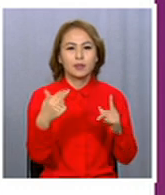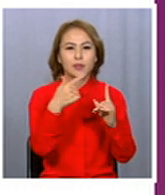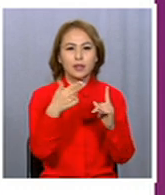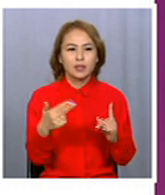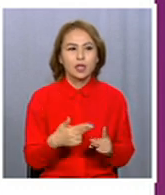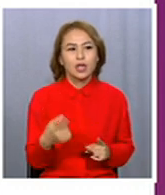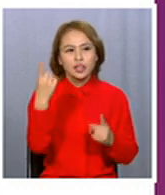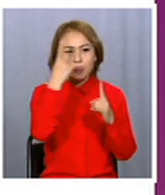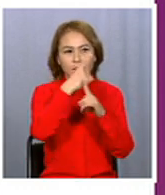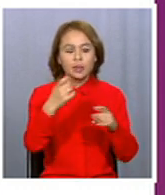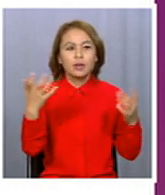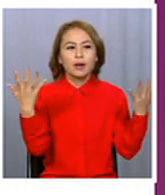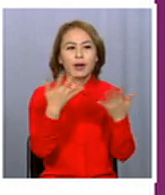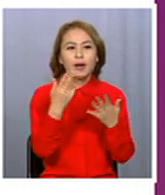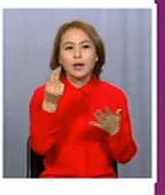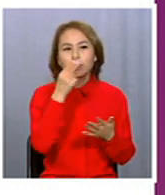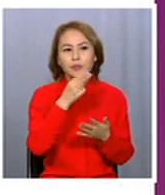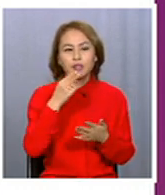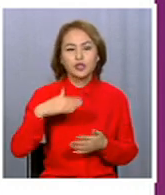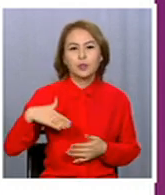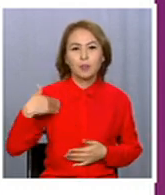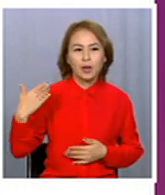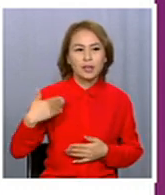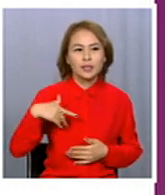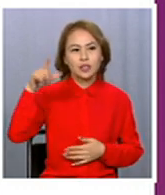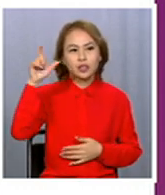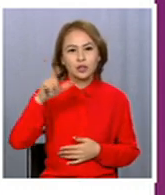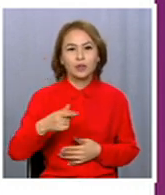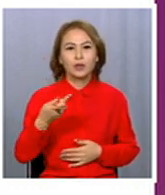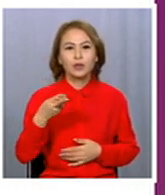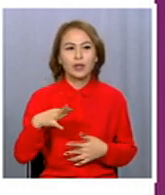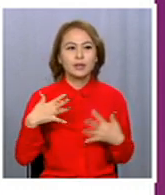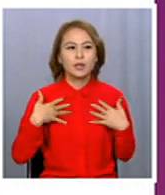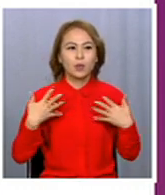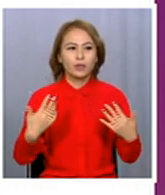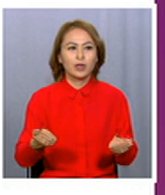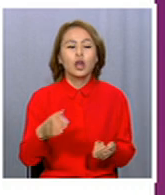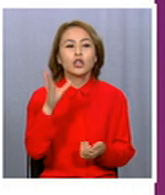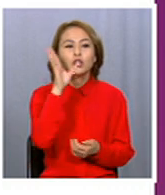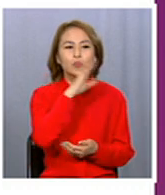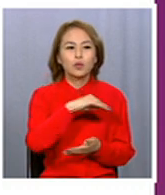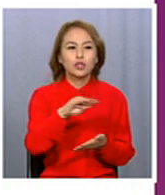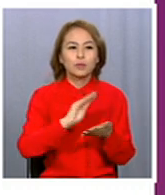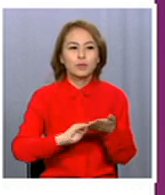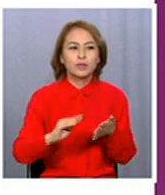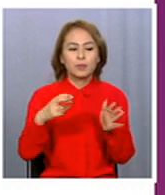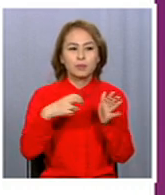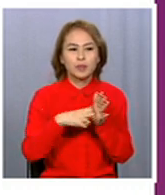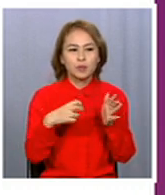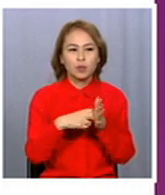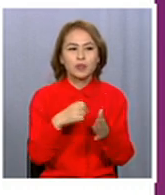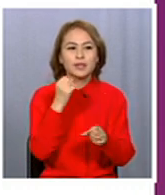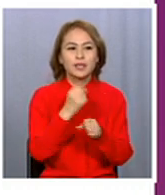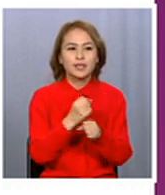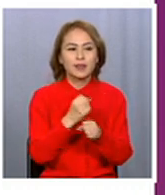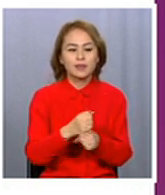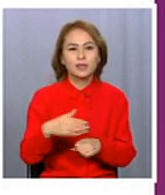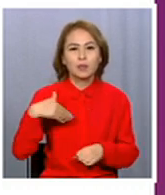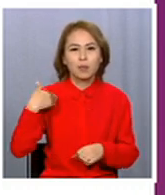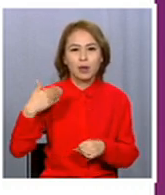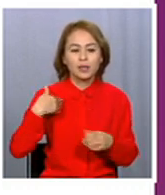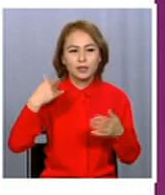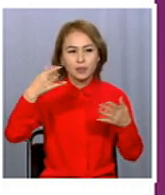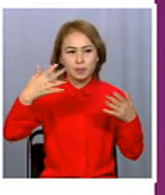предложений. Сообщите, какая пища полезна человеку для здоровья. Сможете написать письмо,